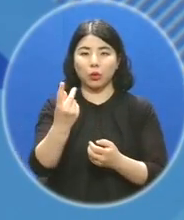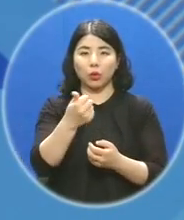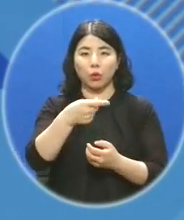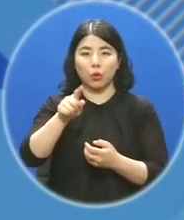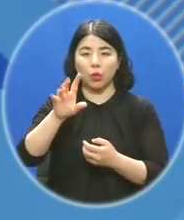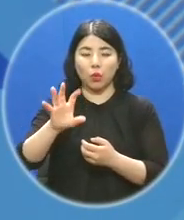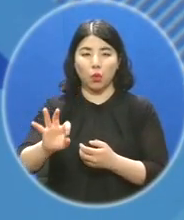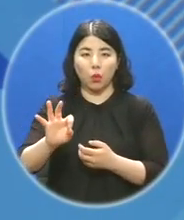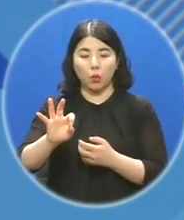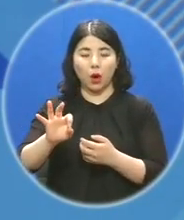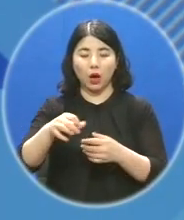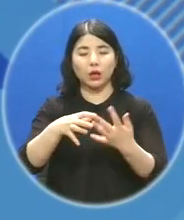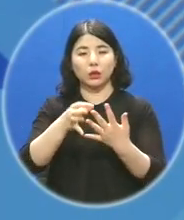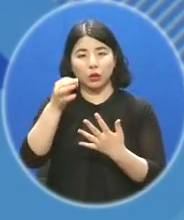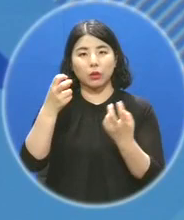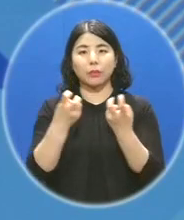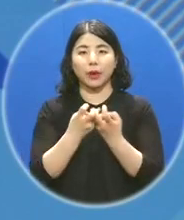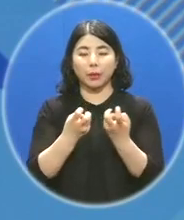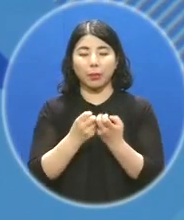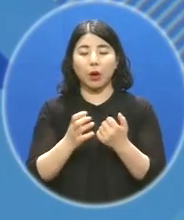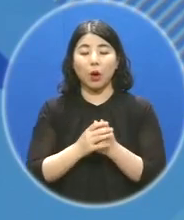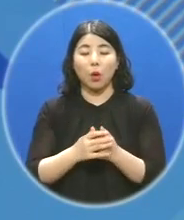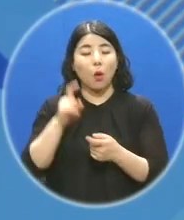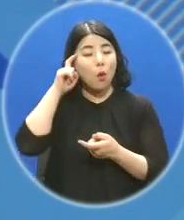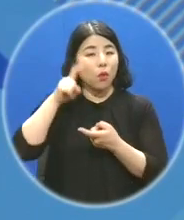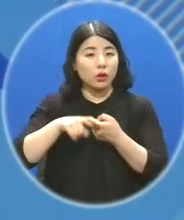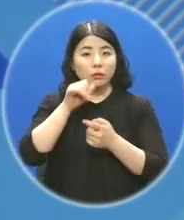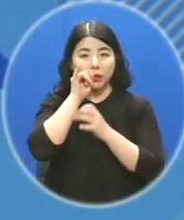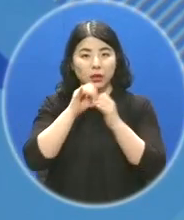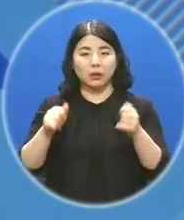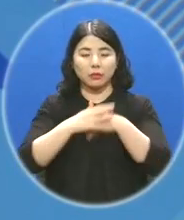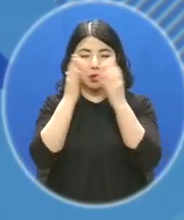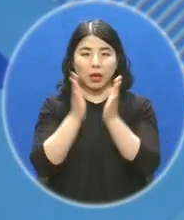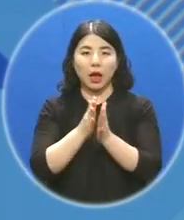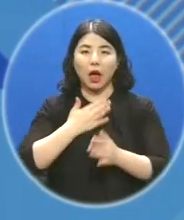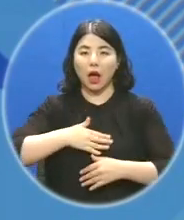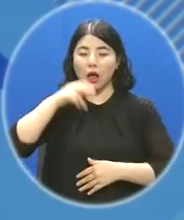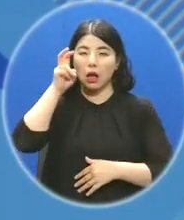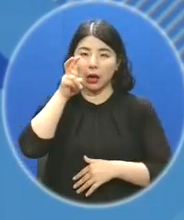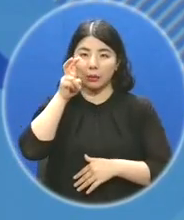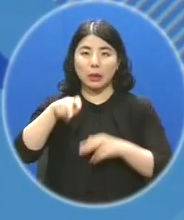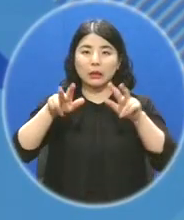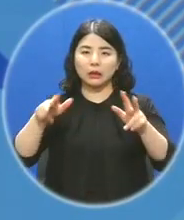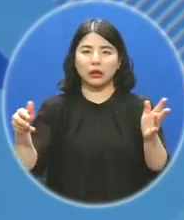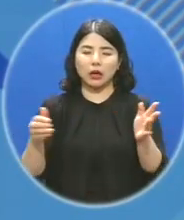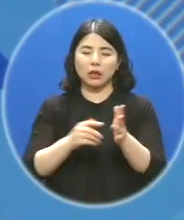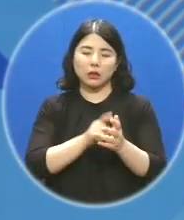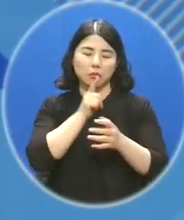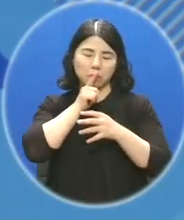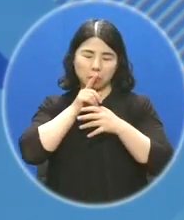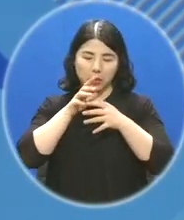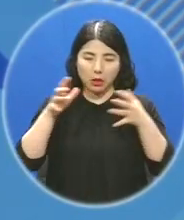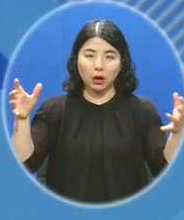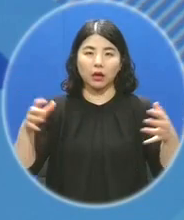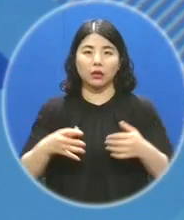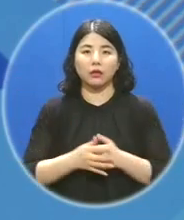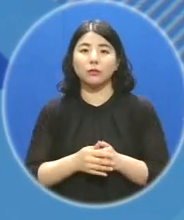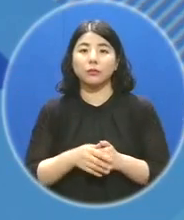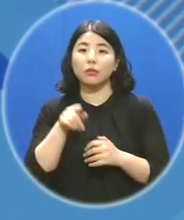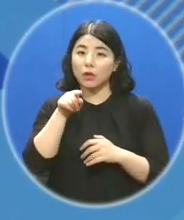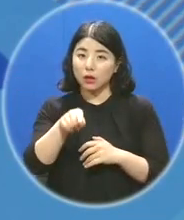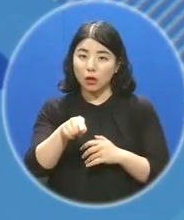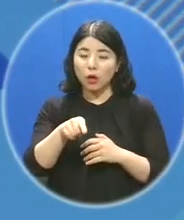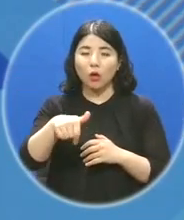채택하고 있습니다. 그런데 관심이 있는 분들께서는 다 아시겠습니다만은 그동안 상당한 논란이 있어 왔습니다. 그건